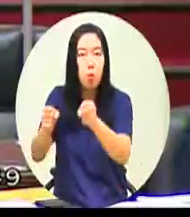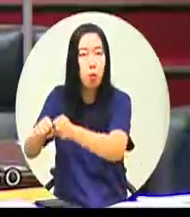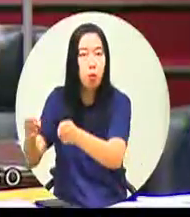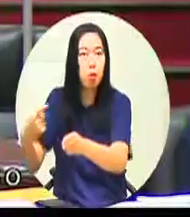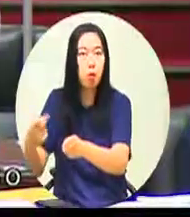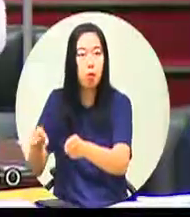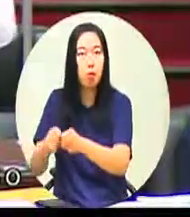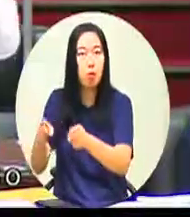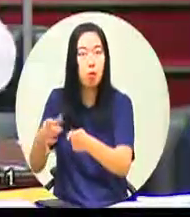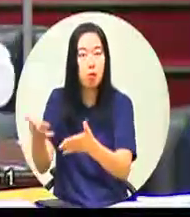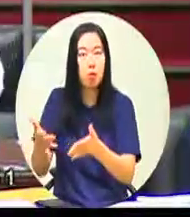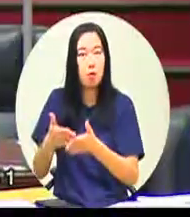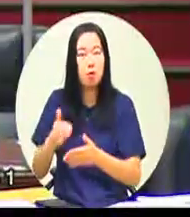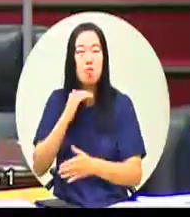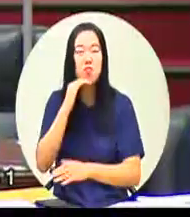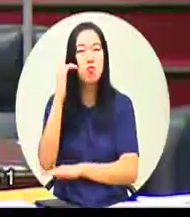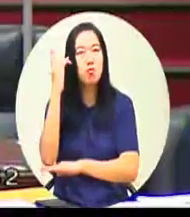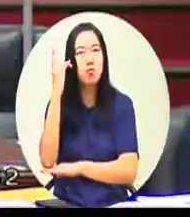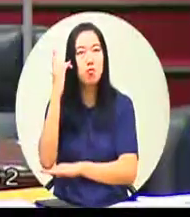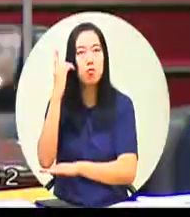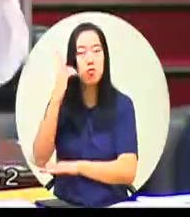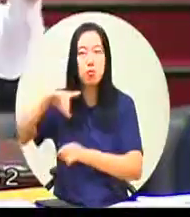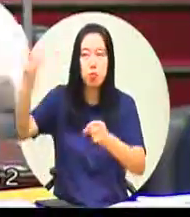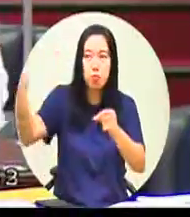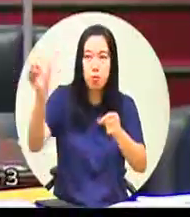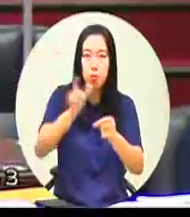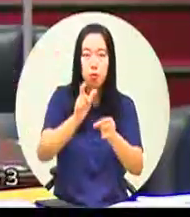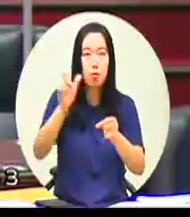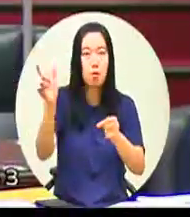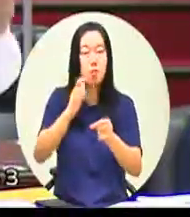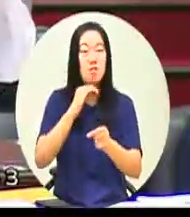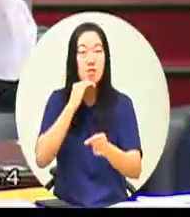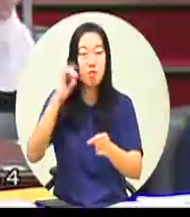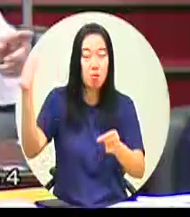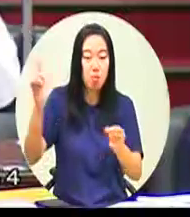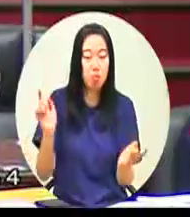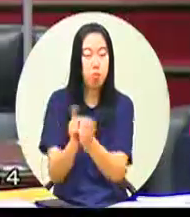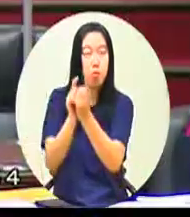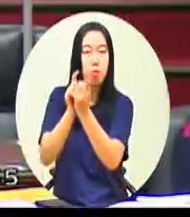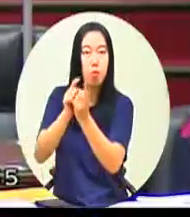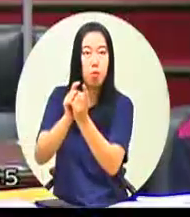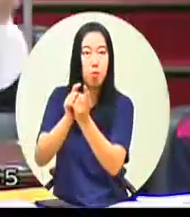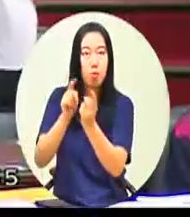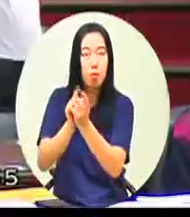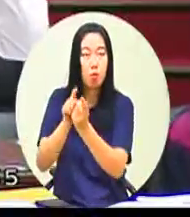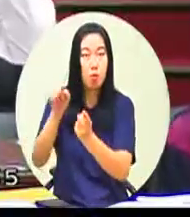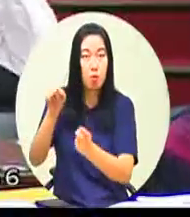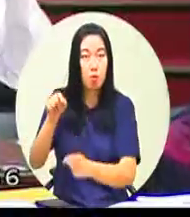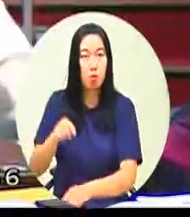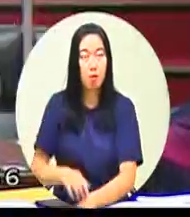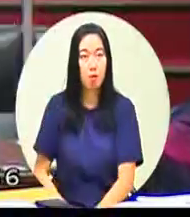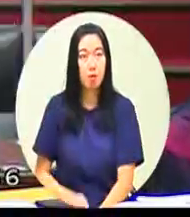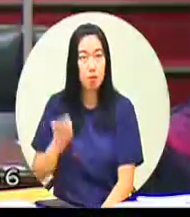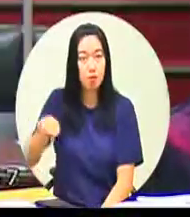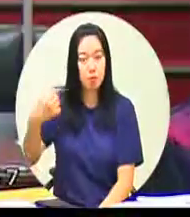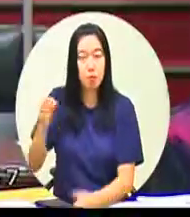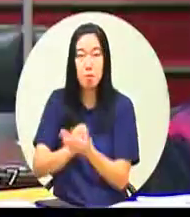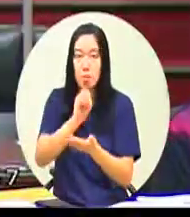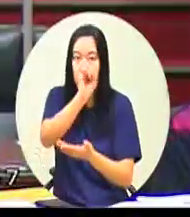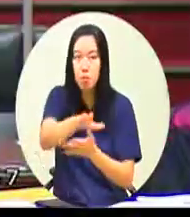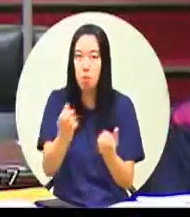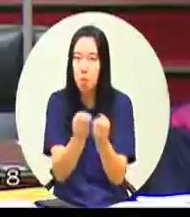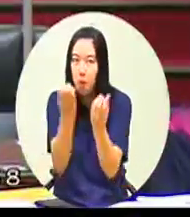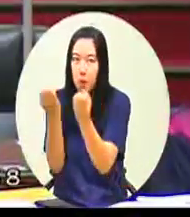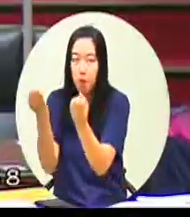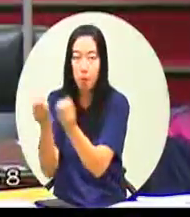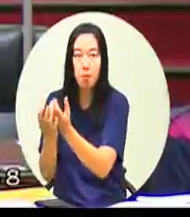了什么？要等风灾来了，有风灾了以后，我们等到风灾了以后呢，我们呢再来报灾修，